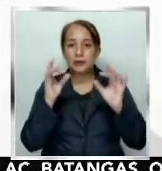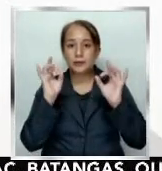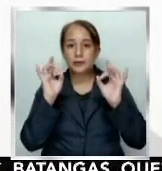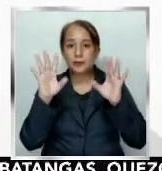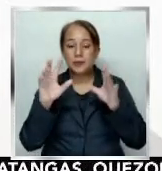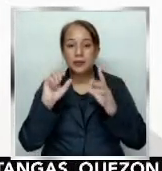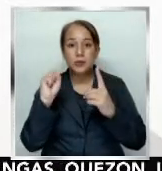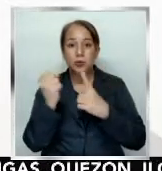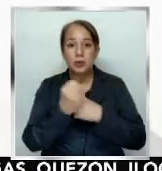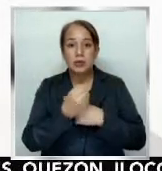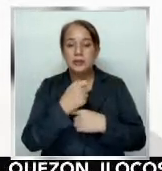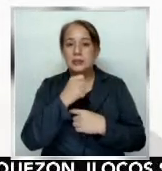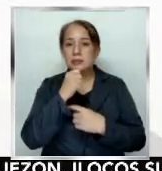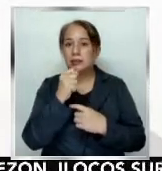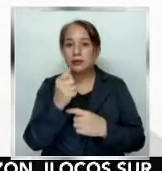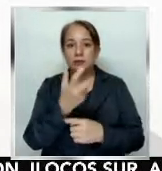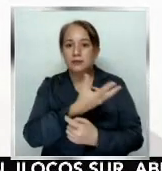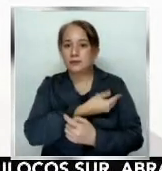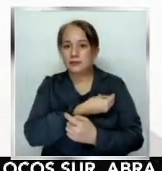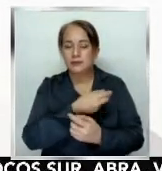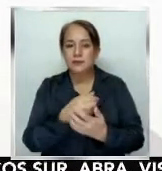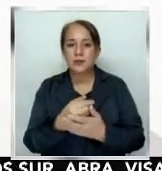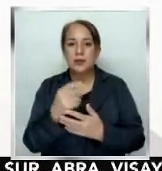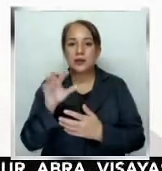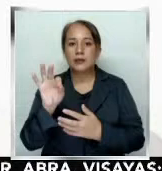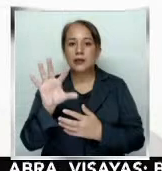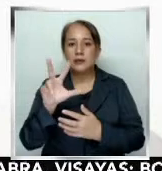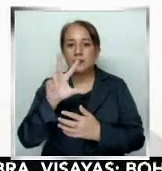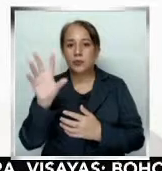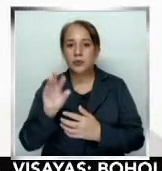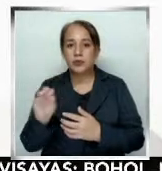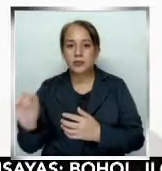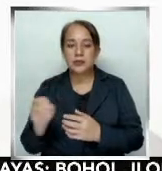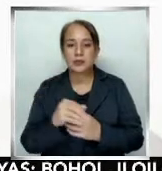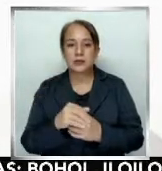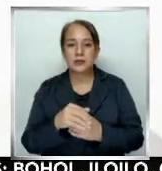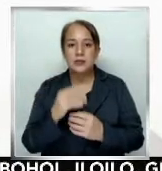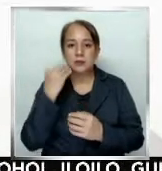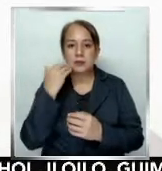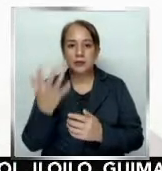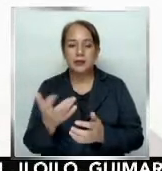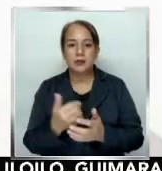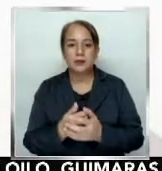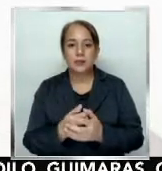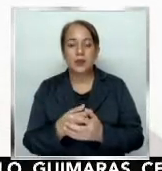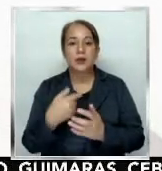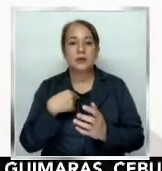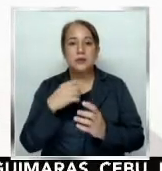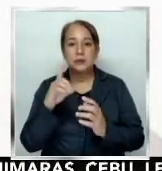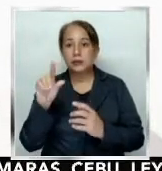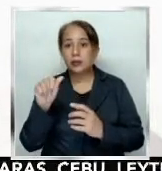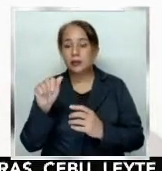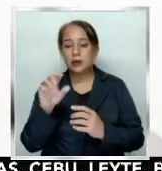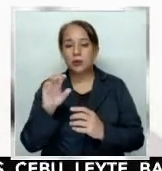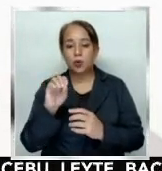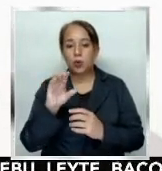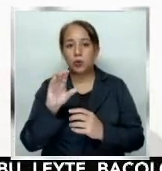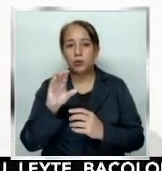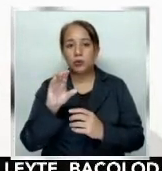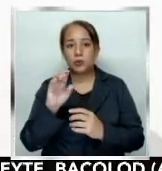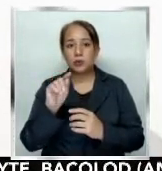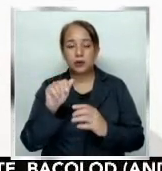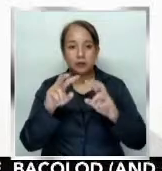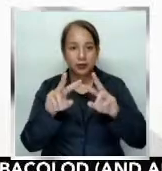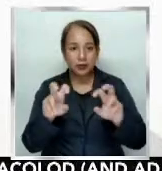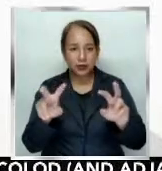ay hindi bakunado. 93% naman sa mga namamatay. Batay din sa datos ng Octa Research Group, bagyang